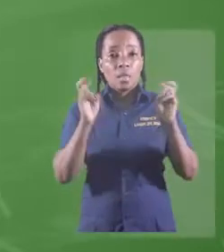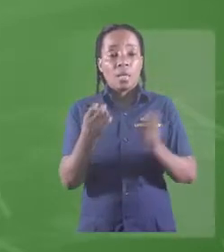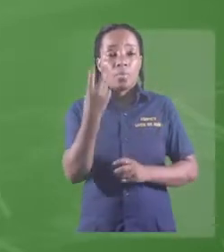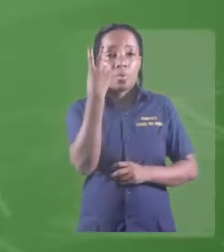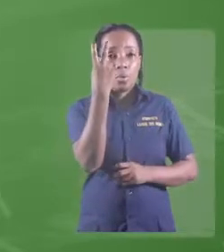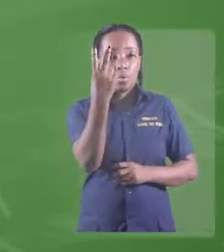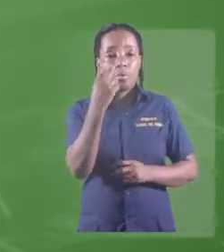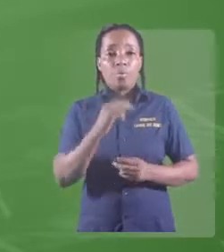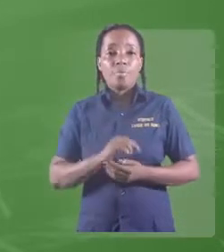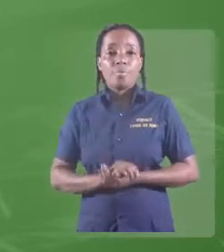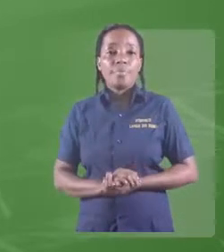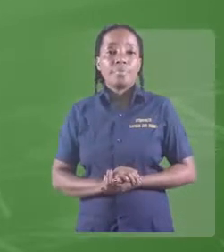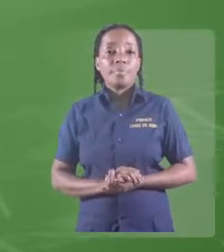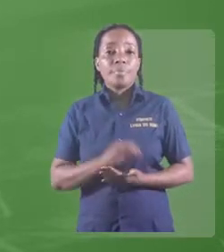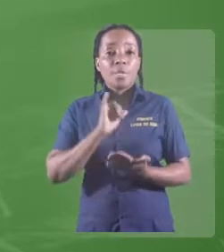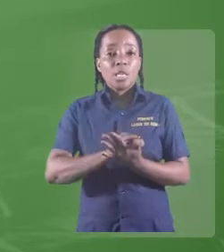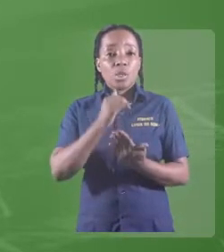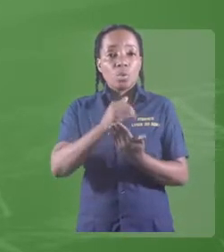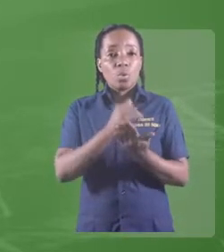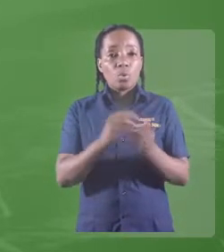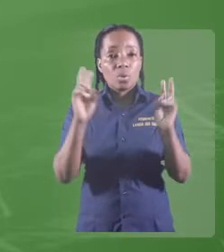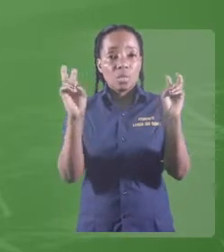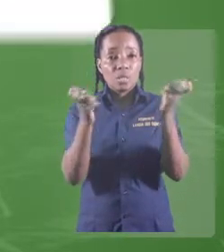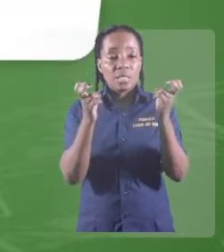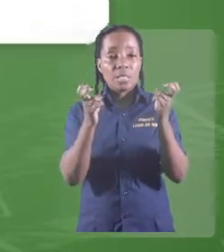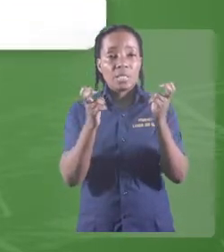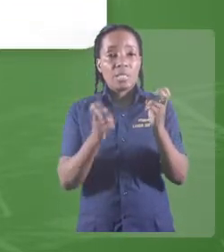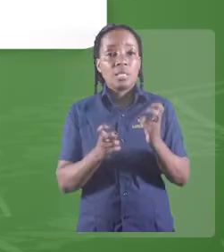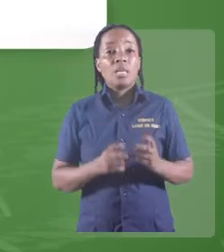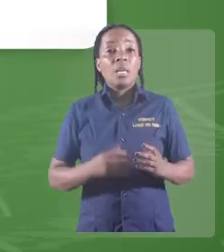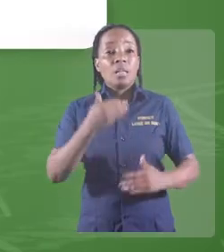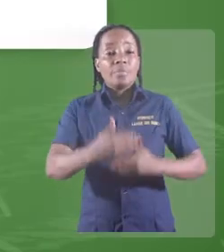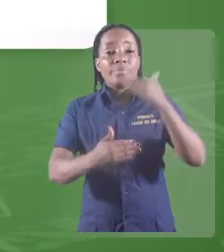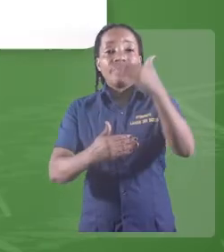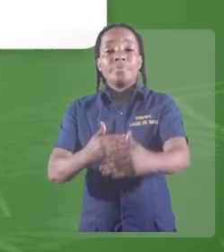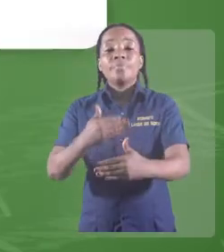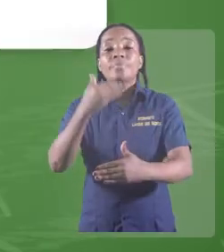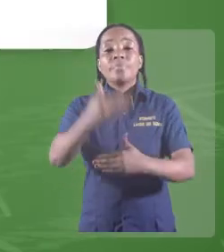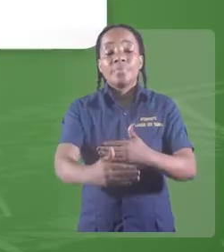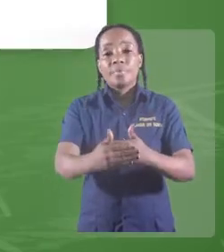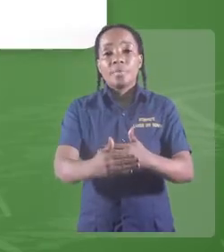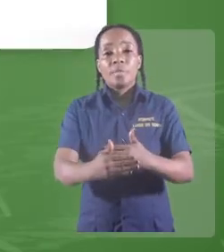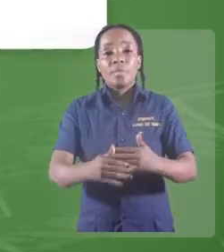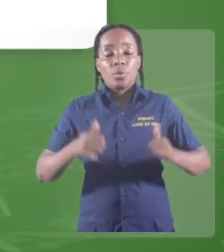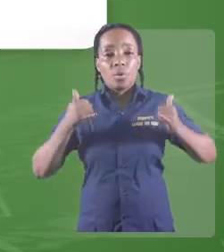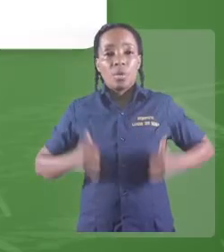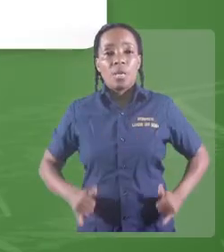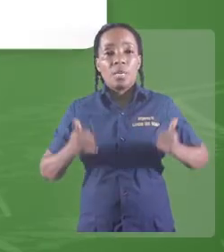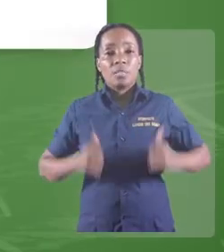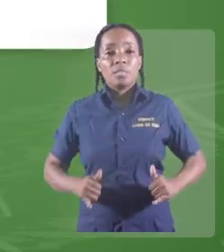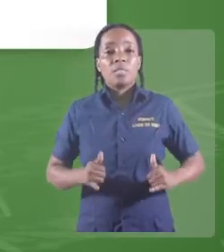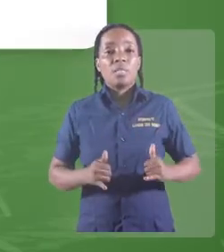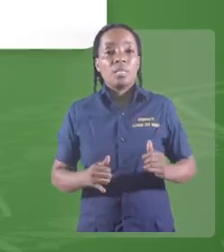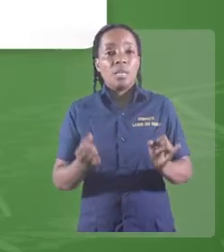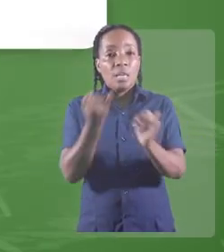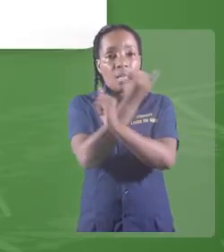2. Cette leçon est intitulée « L'accession de l'Algérie à